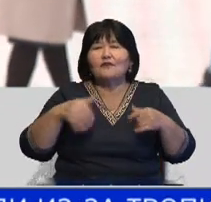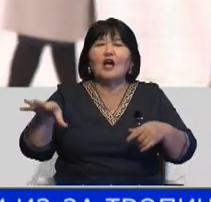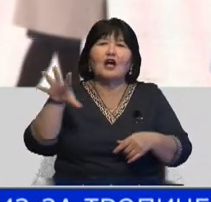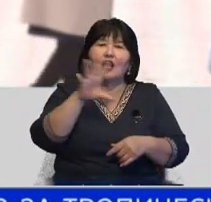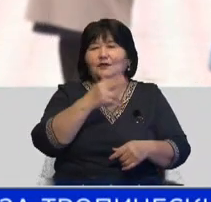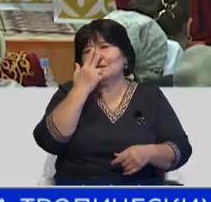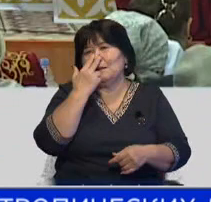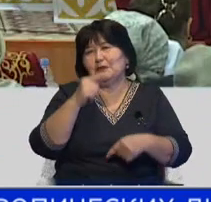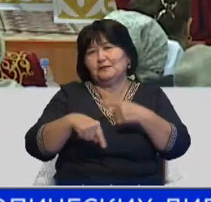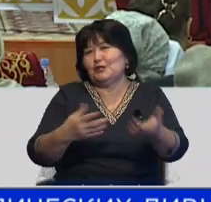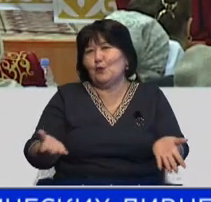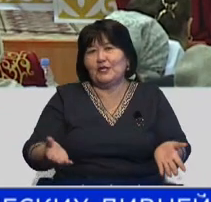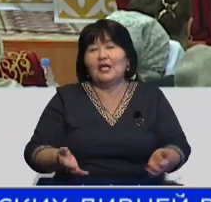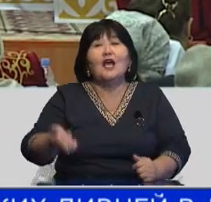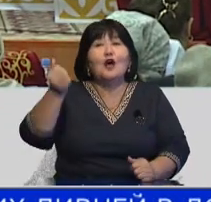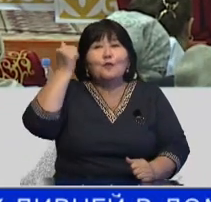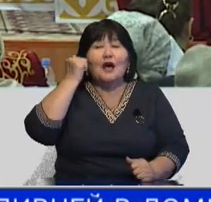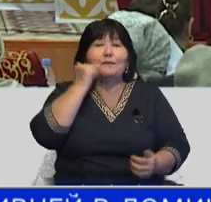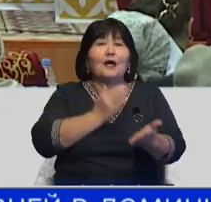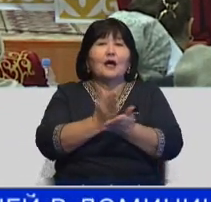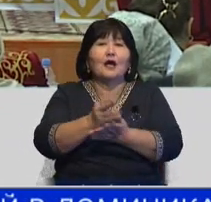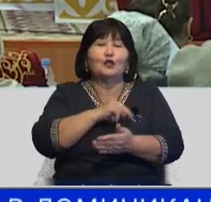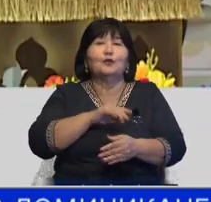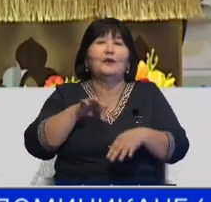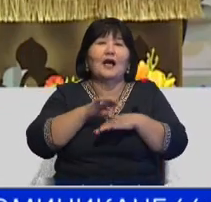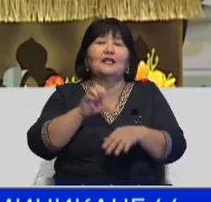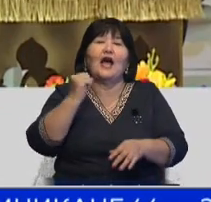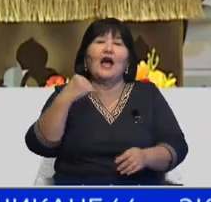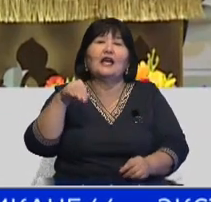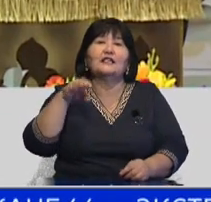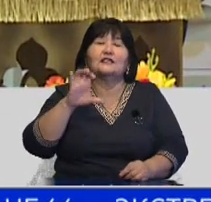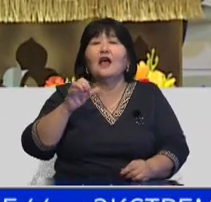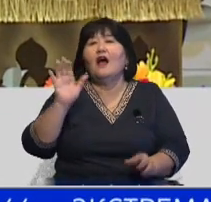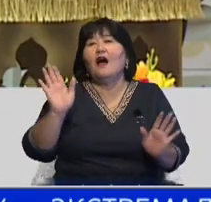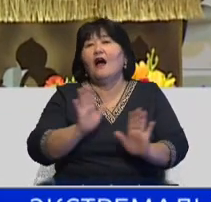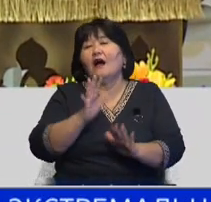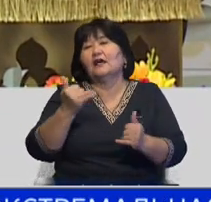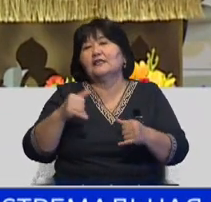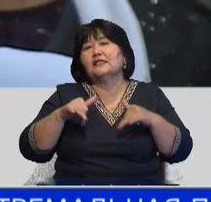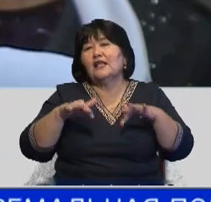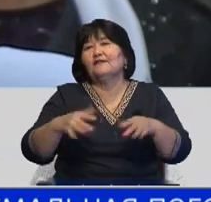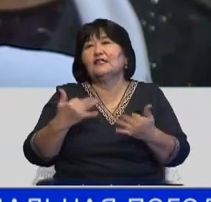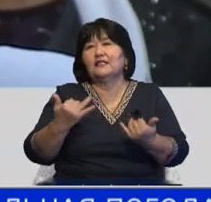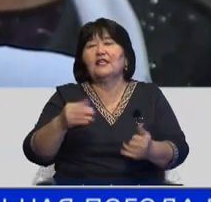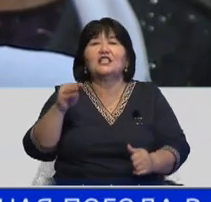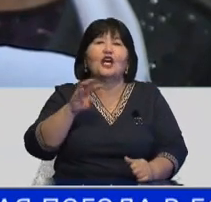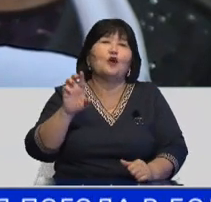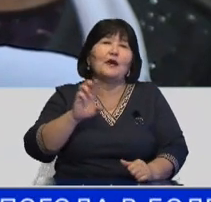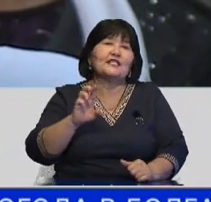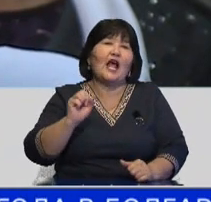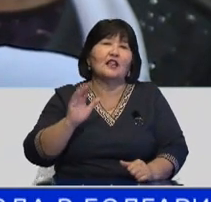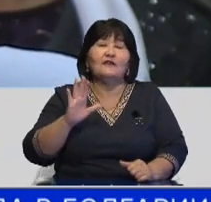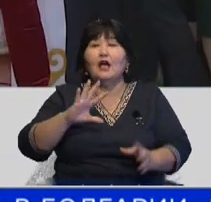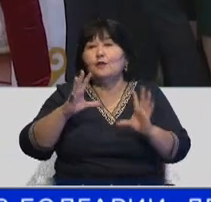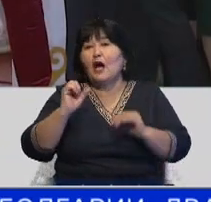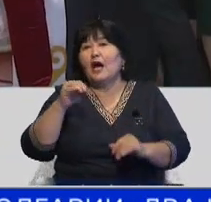всему приспособлены. В памяти ветеран труда был также организован Айтыс. Акыны воспели славные дела Жарылқасына Байсалова. По